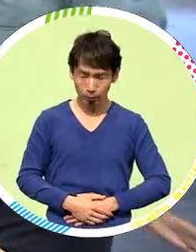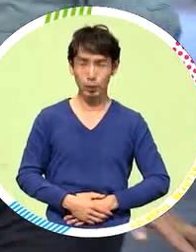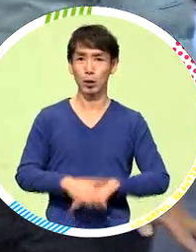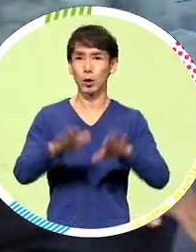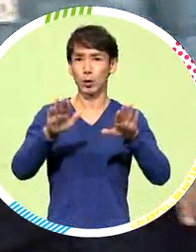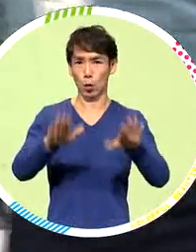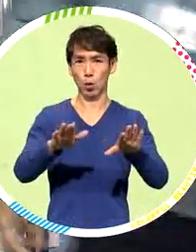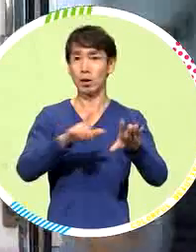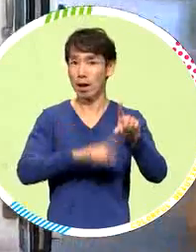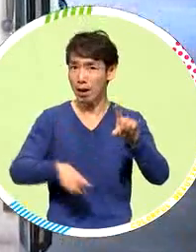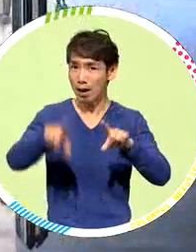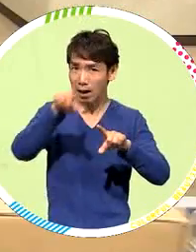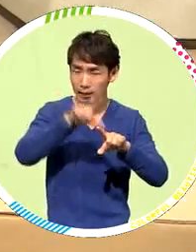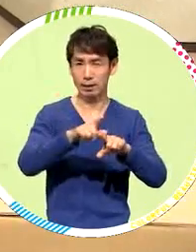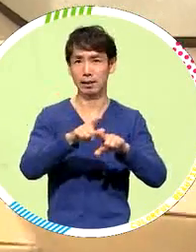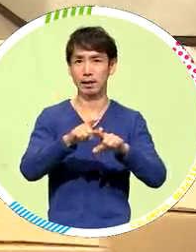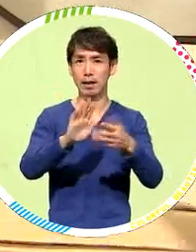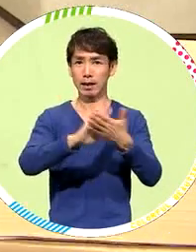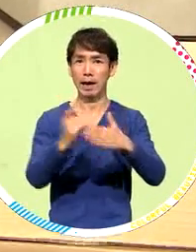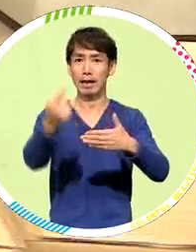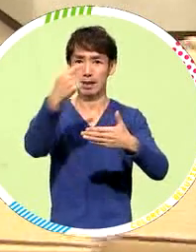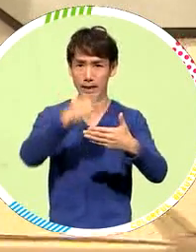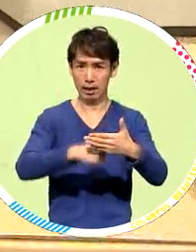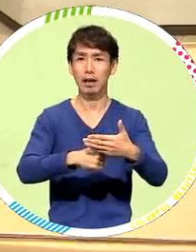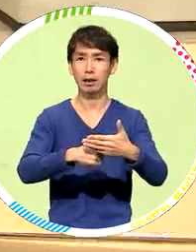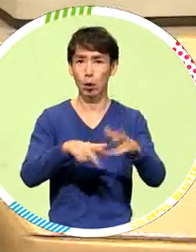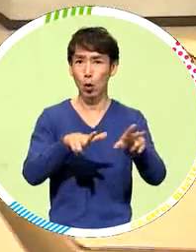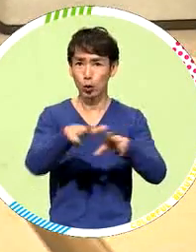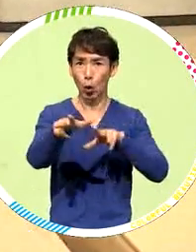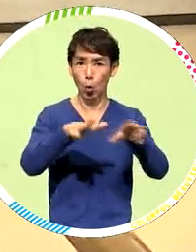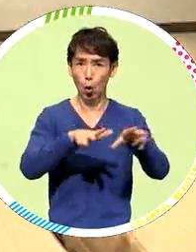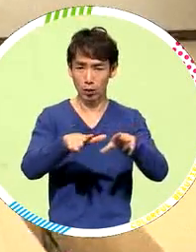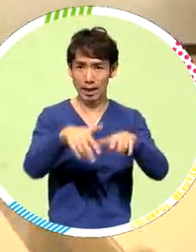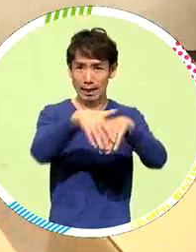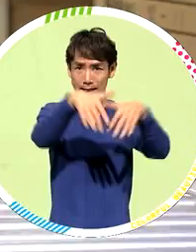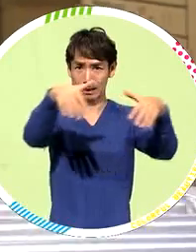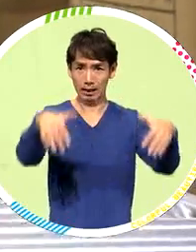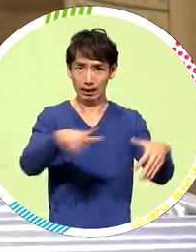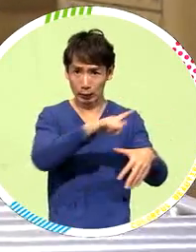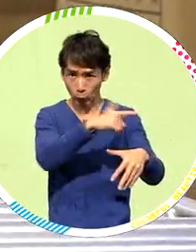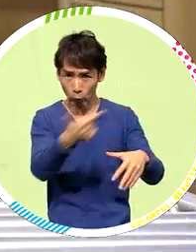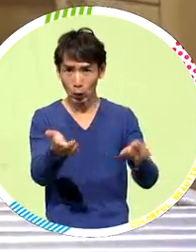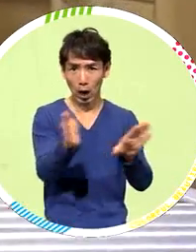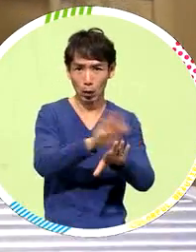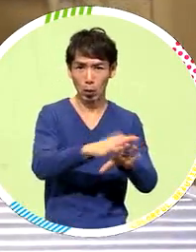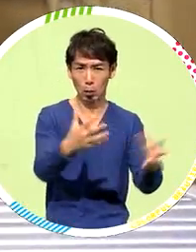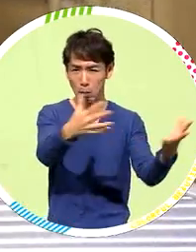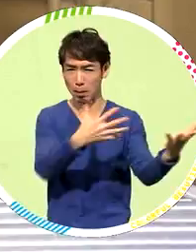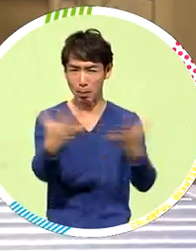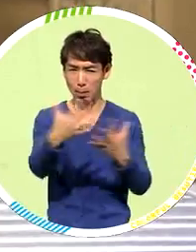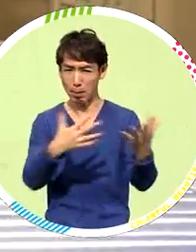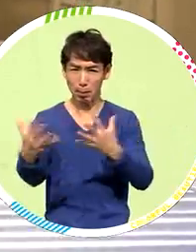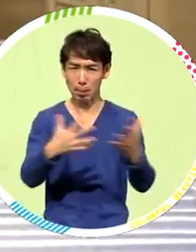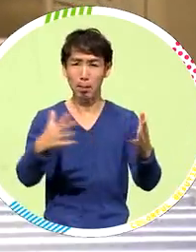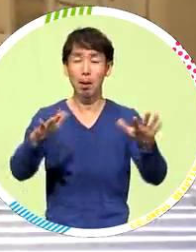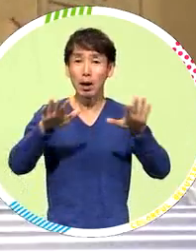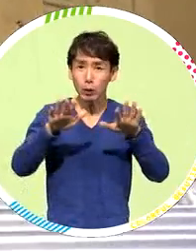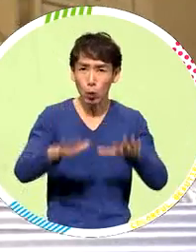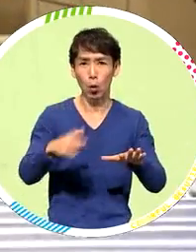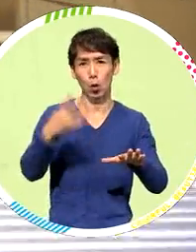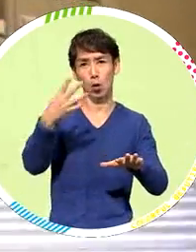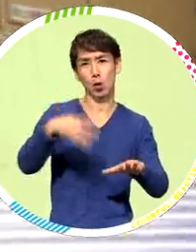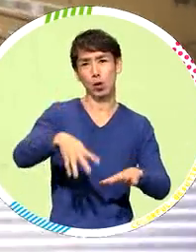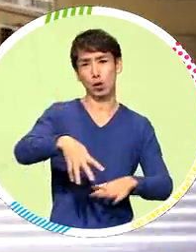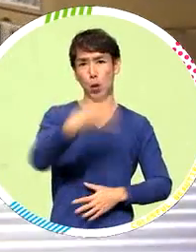この日は店内各地の行政機関から新たな文書の箱がその数なんと行医者